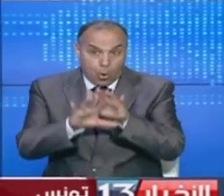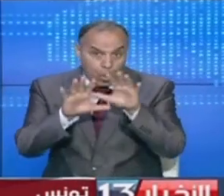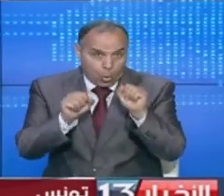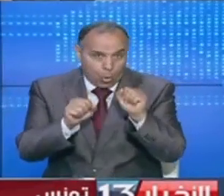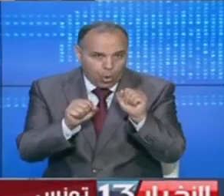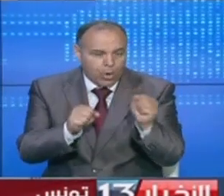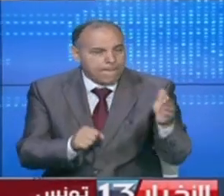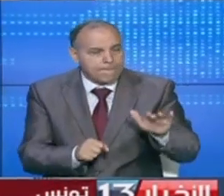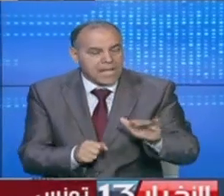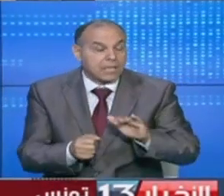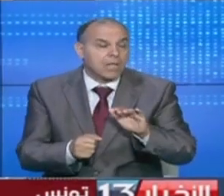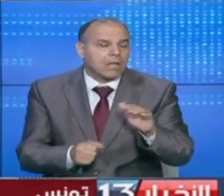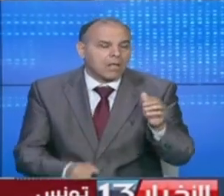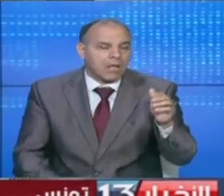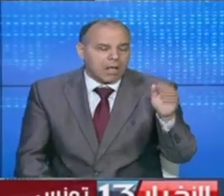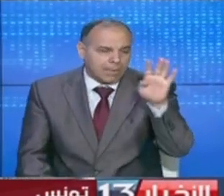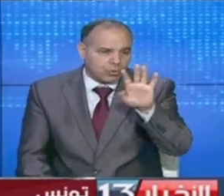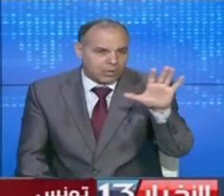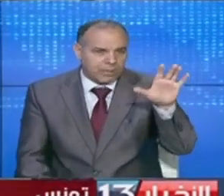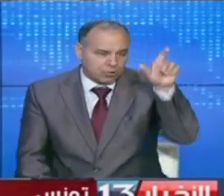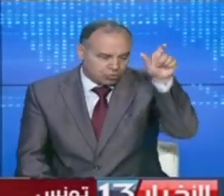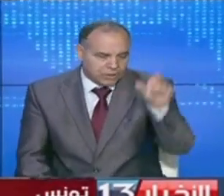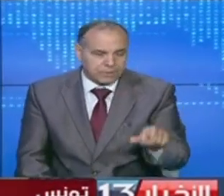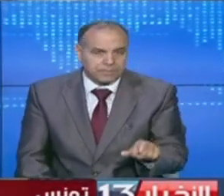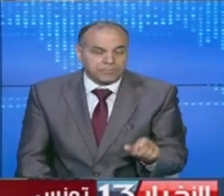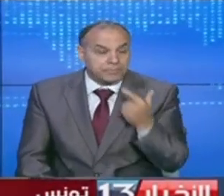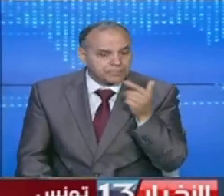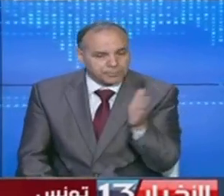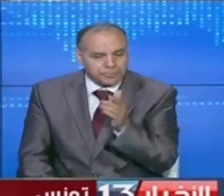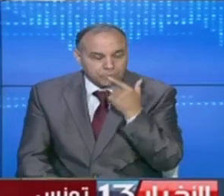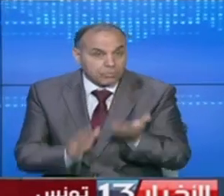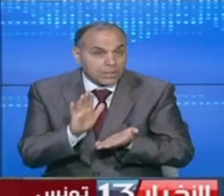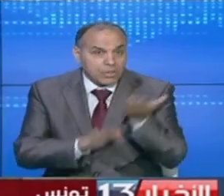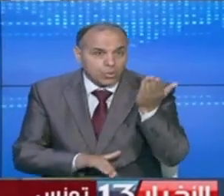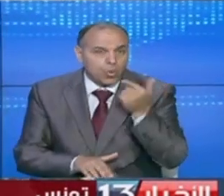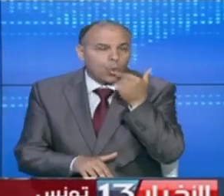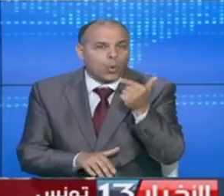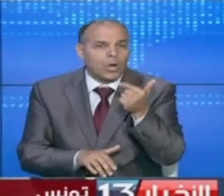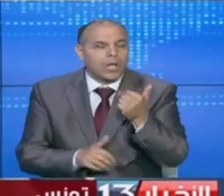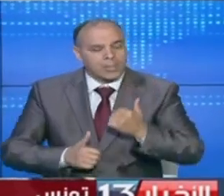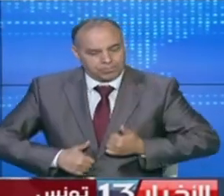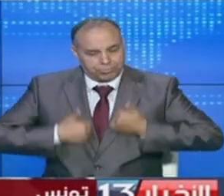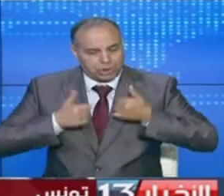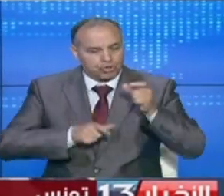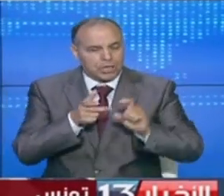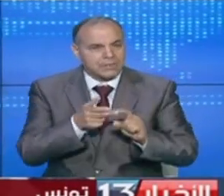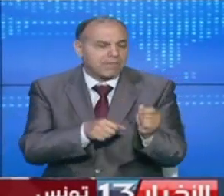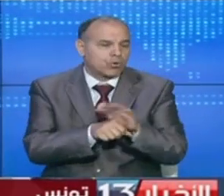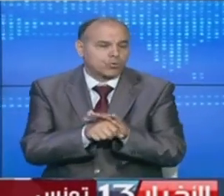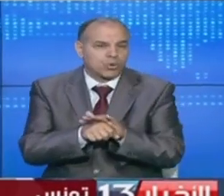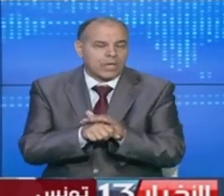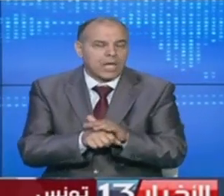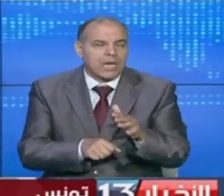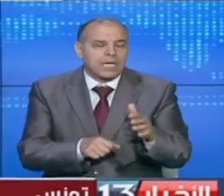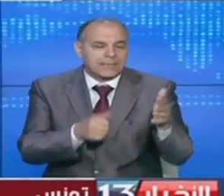عدد الوفيات خمسه واربعين في المقابل ارتفع عدد الذين تماثلوا للشفاء من فيروس كورونا